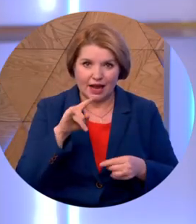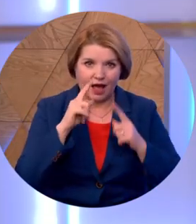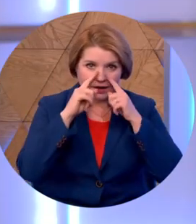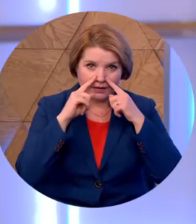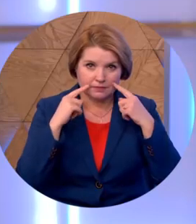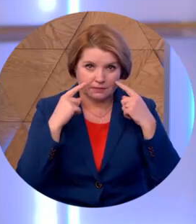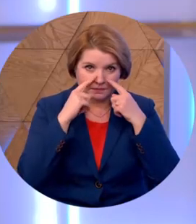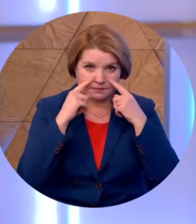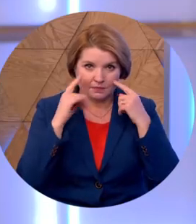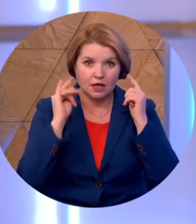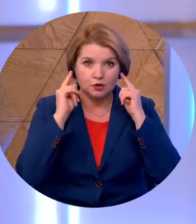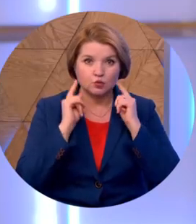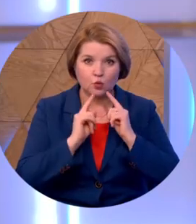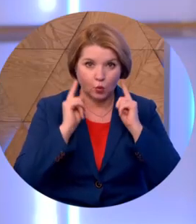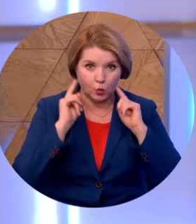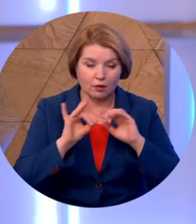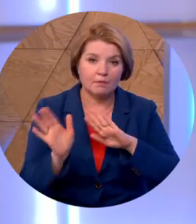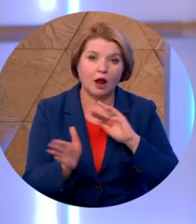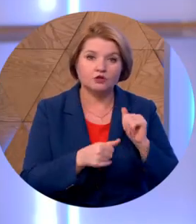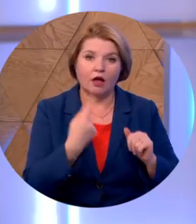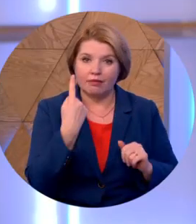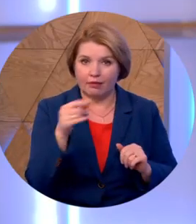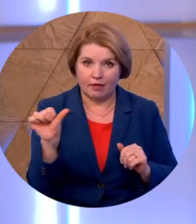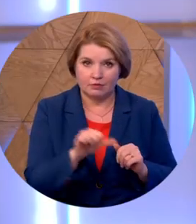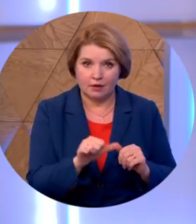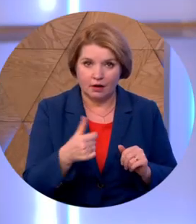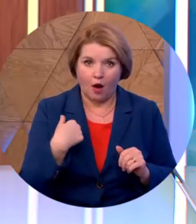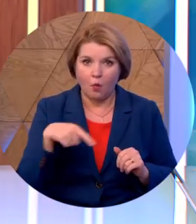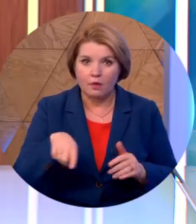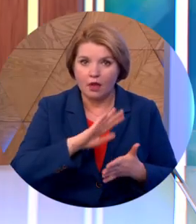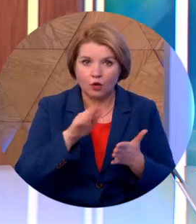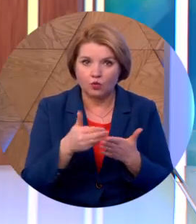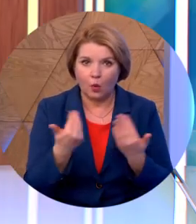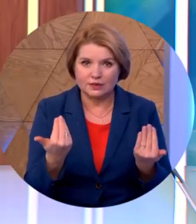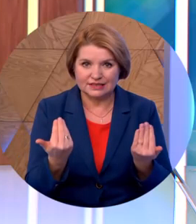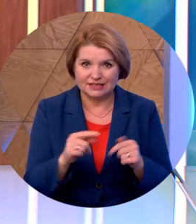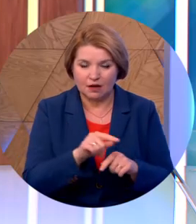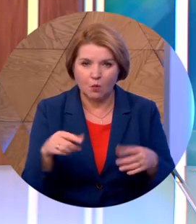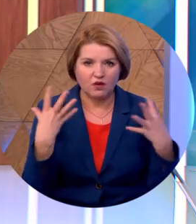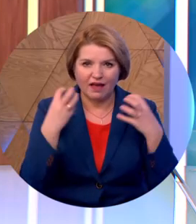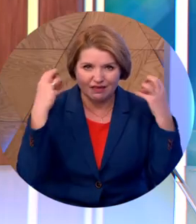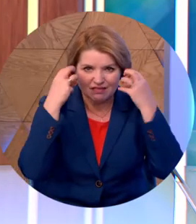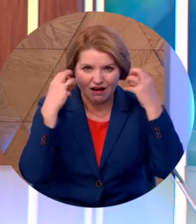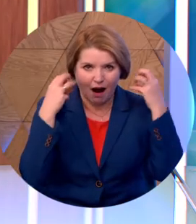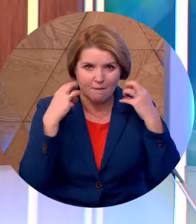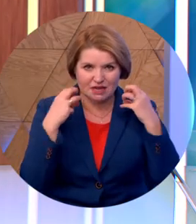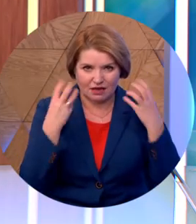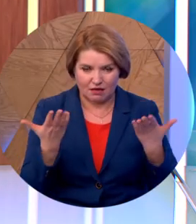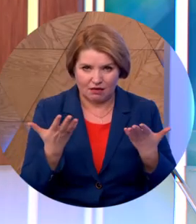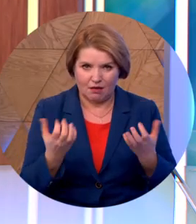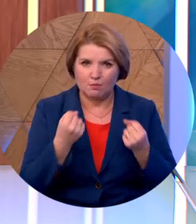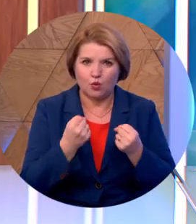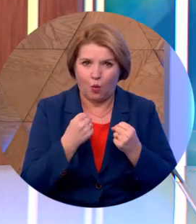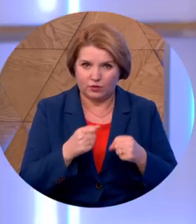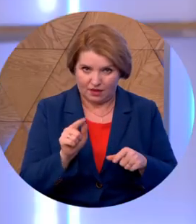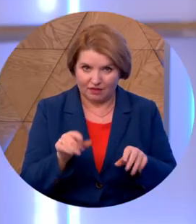и в скуловые зоны и вот прошла неделя А у меня до сих пор там я чувствую какие-то неровности и комки плотный это нормально Это должно